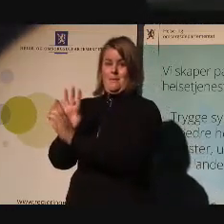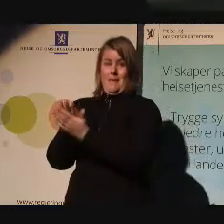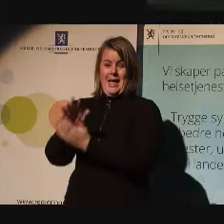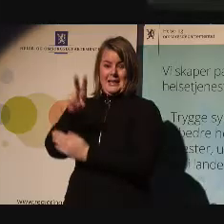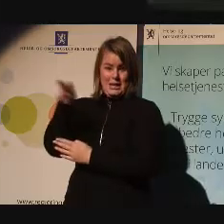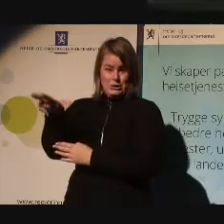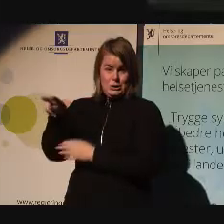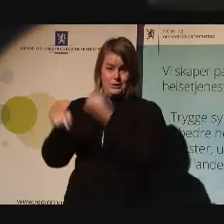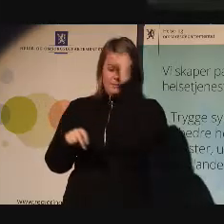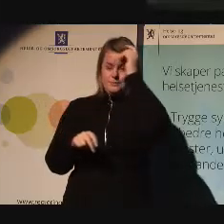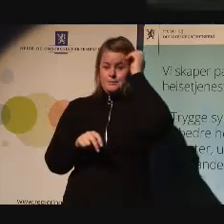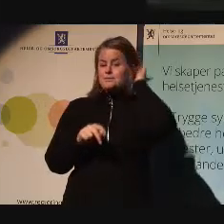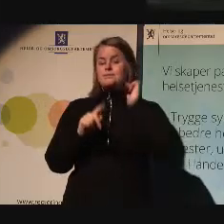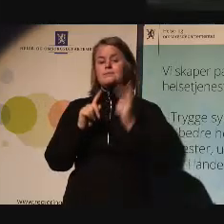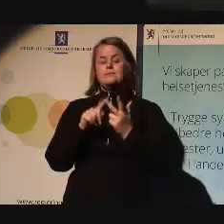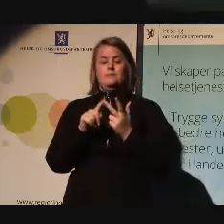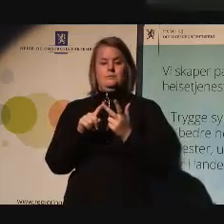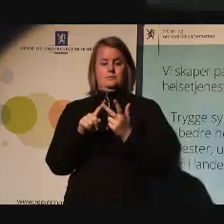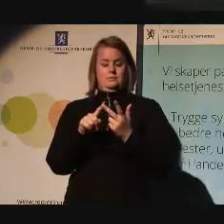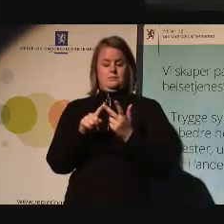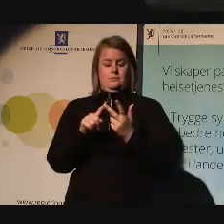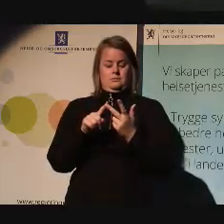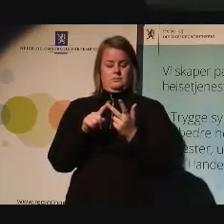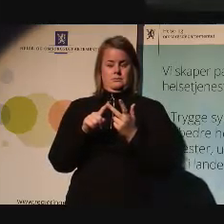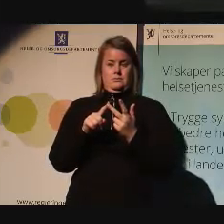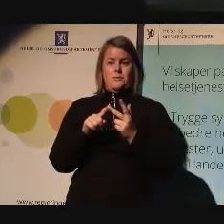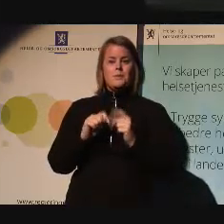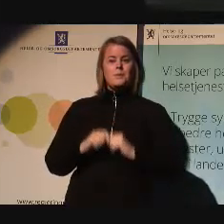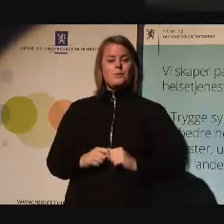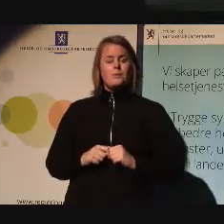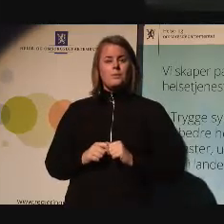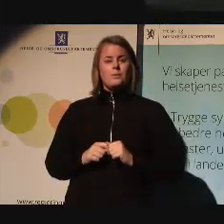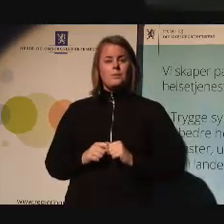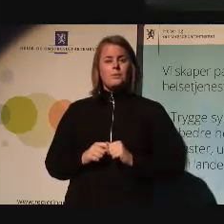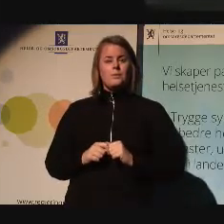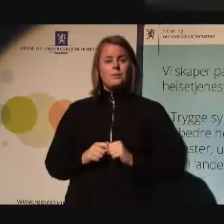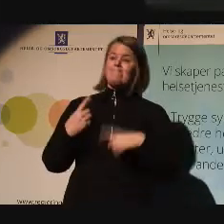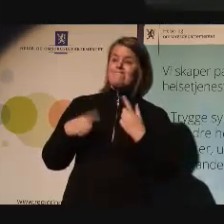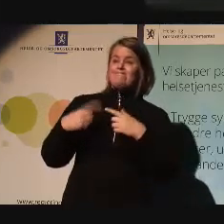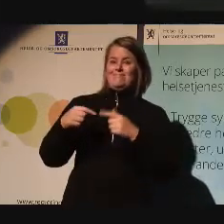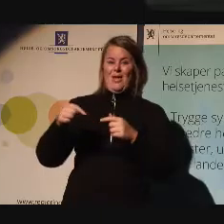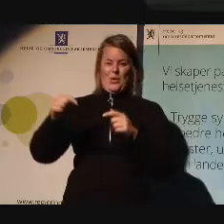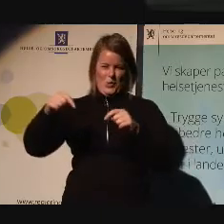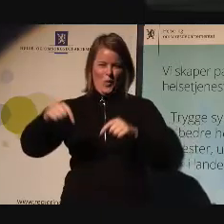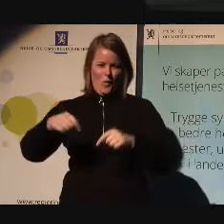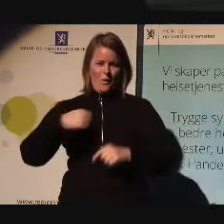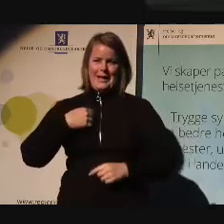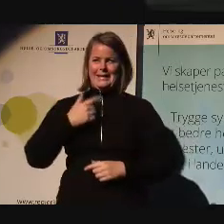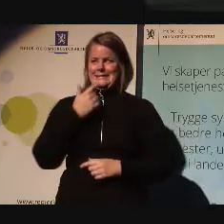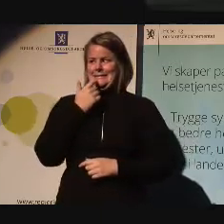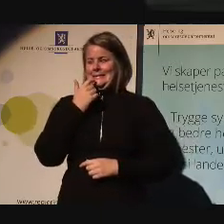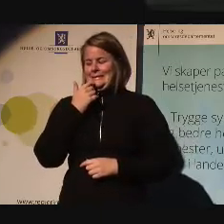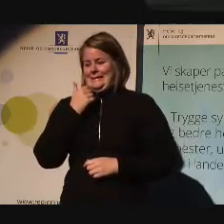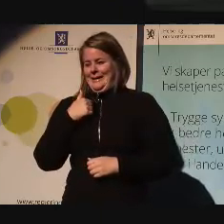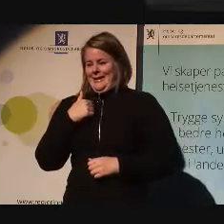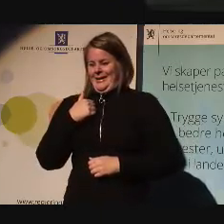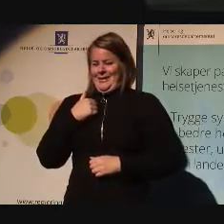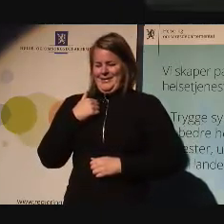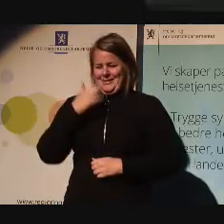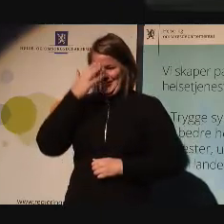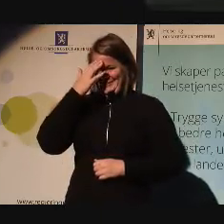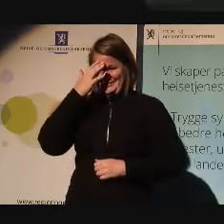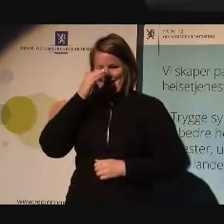Alle disse tre tingene kan jeg nå litt le av meg selv, for jeg husker hvordan jeg opplevde det. Det var